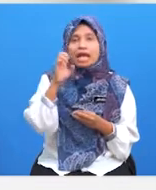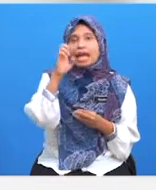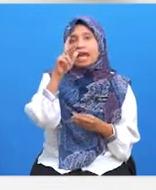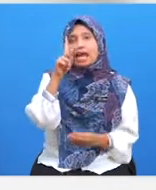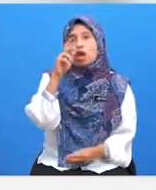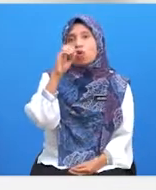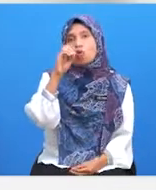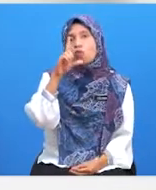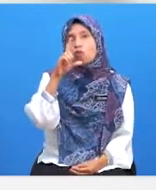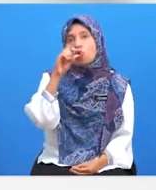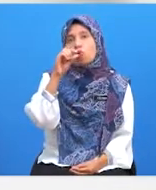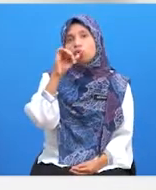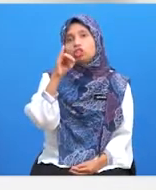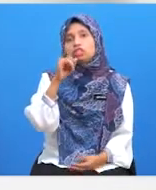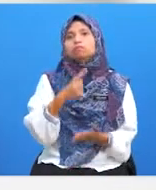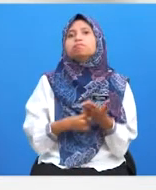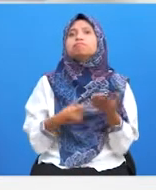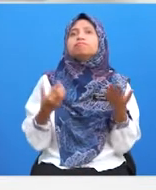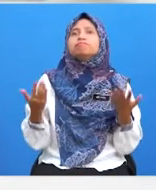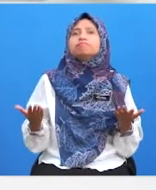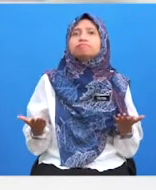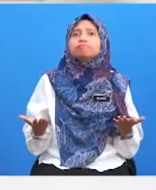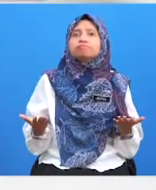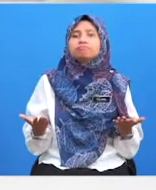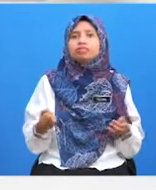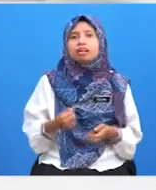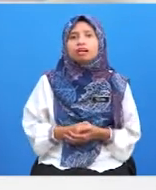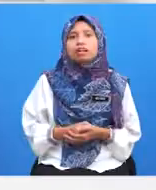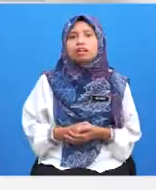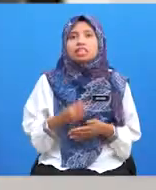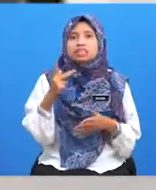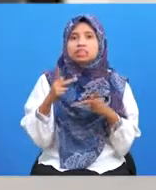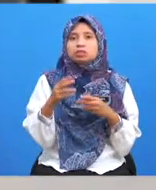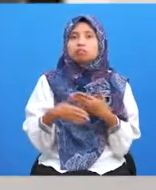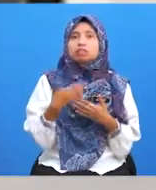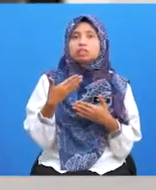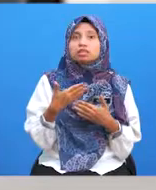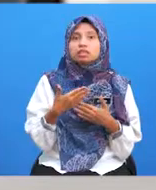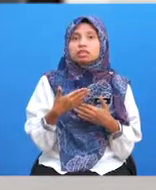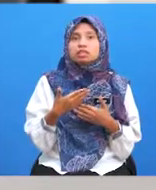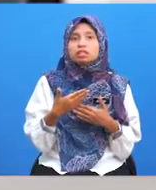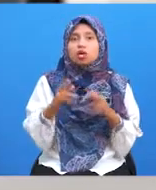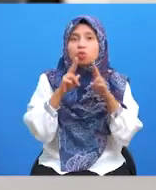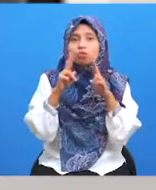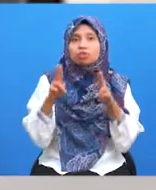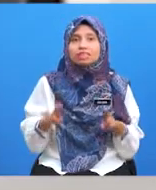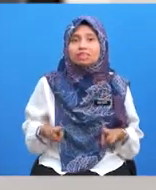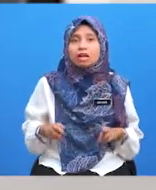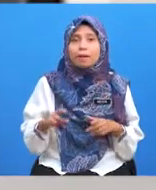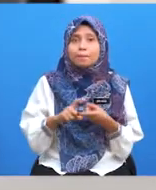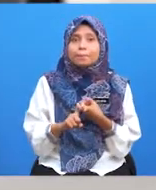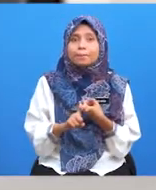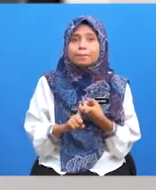ekologi Apa itu ekologi ya Betul kata mudahnya ialah ekologi ini adalah